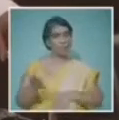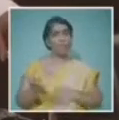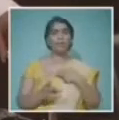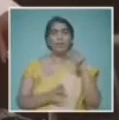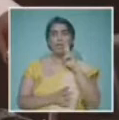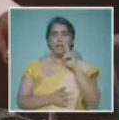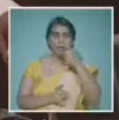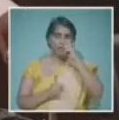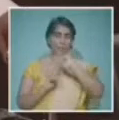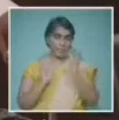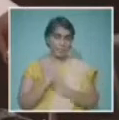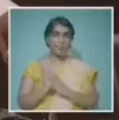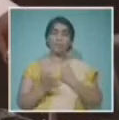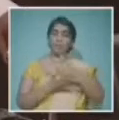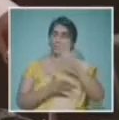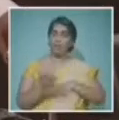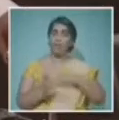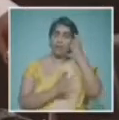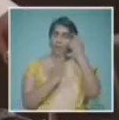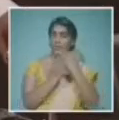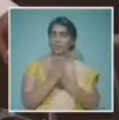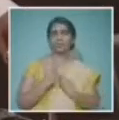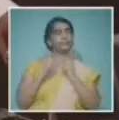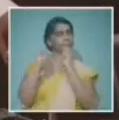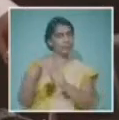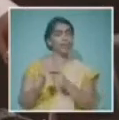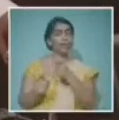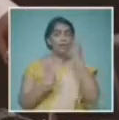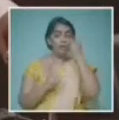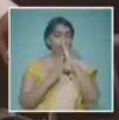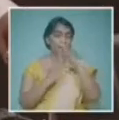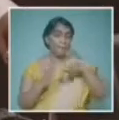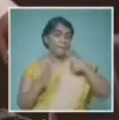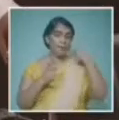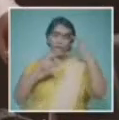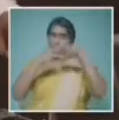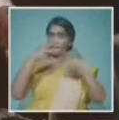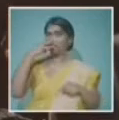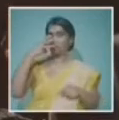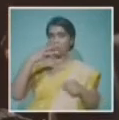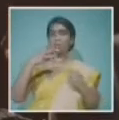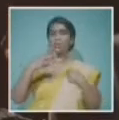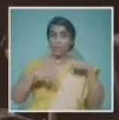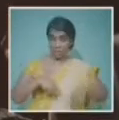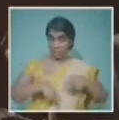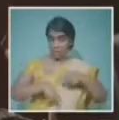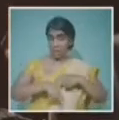රනිල් වික්‍රමසිංහ අගමැතිවරයා අපි ලිඛිතව අපේ යෝජනා ගණනාවක් ඇරියා. ඒ යෝජනාවල ප්‍රධාන කරුණු තුනක් තිබෙනවා. මා හිතනවා මේ